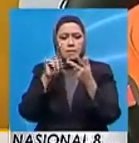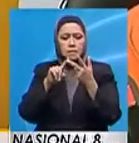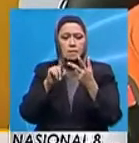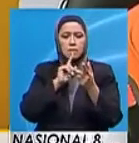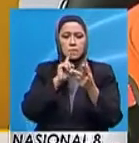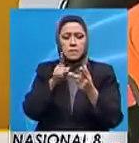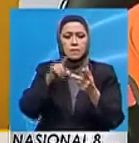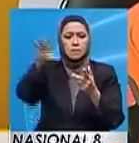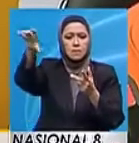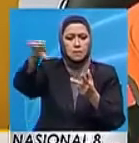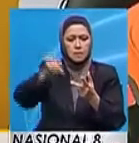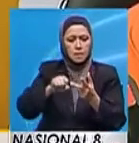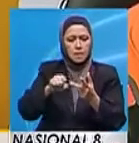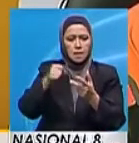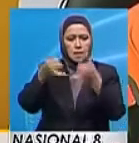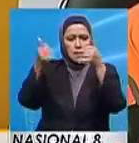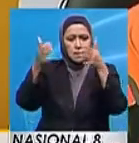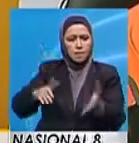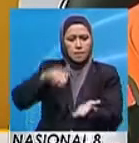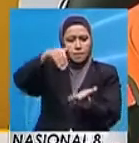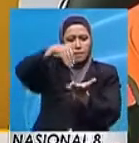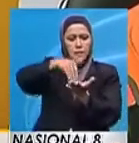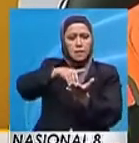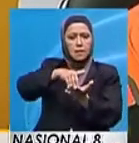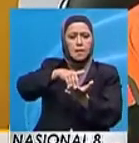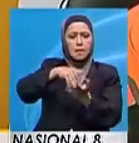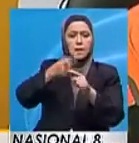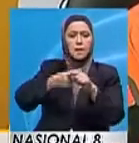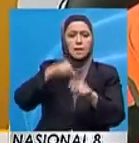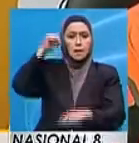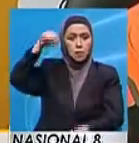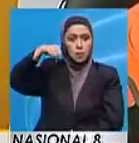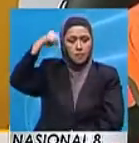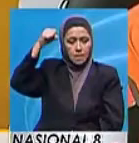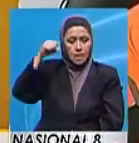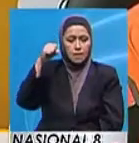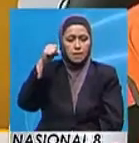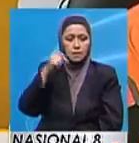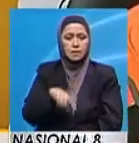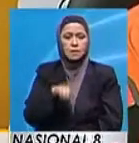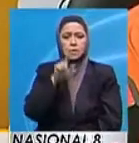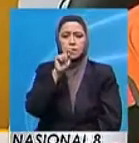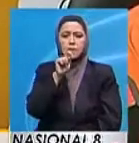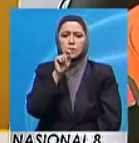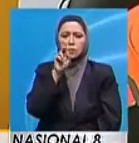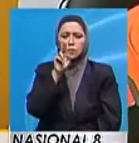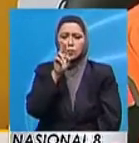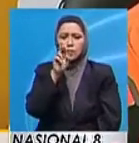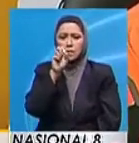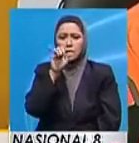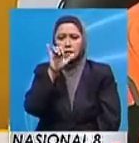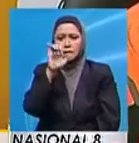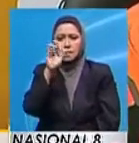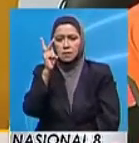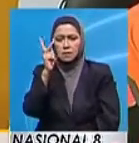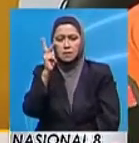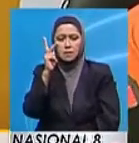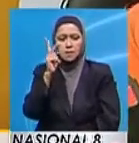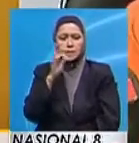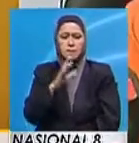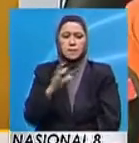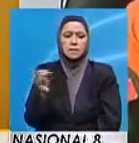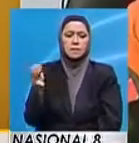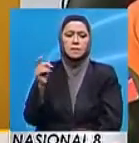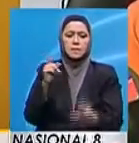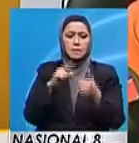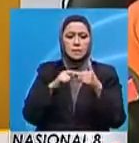seorang pemain Uzbekistan iaitu Turayev kan, dan Thiago masih lagi ada di atas lah.